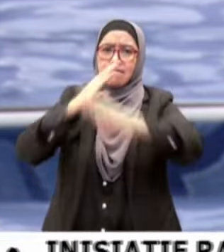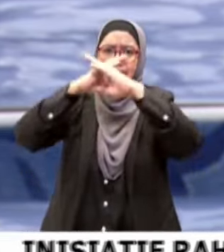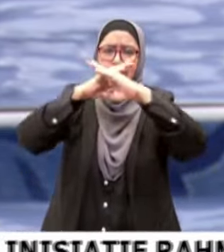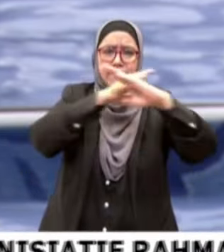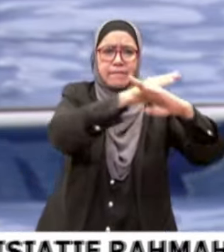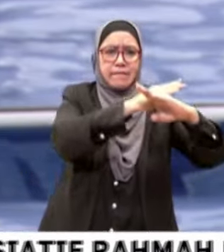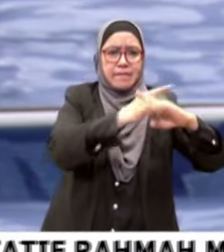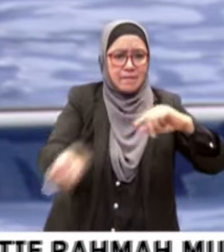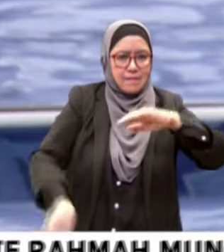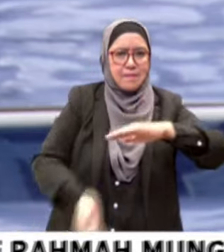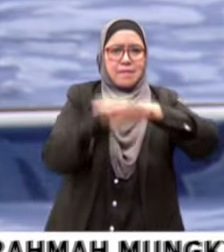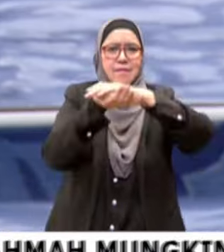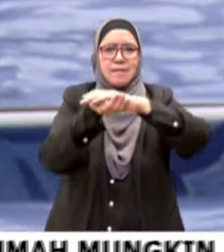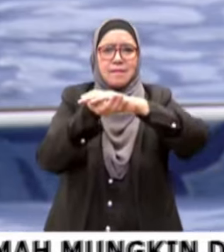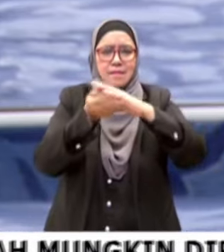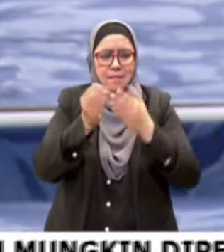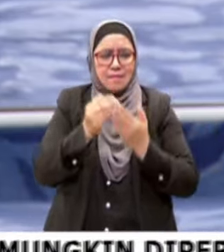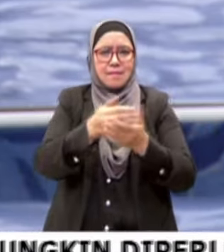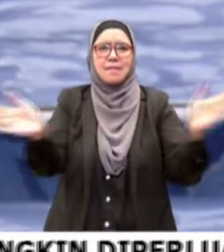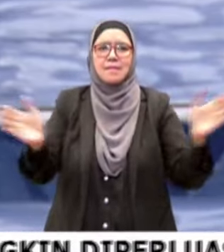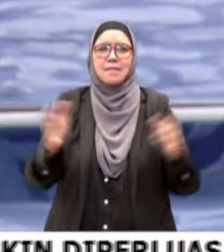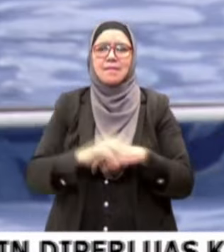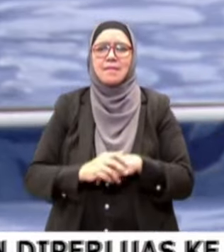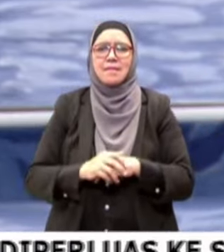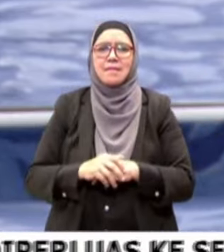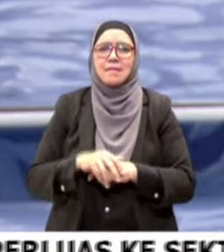dari segi rasul yang berleluasa